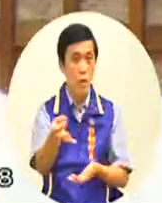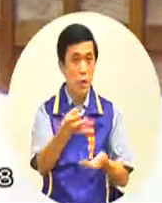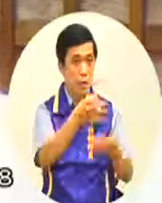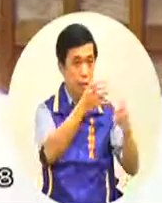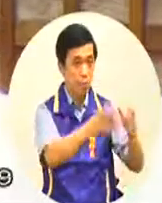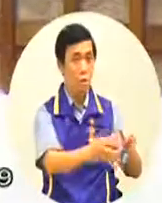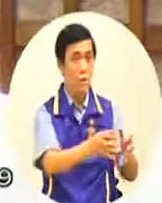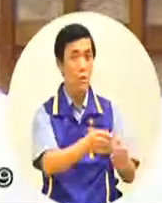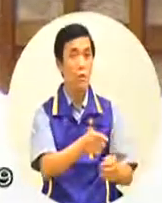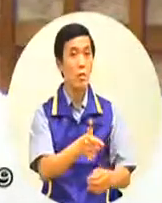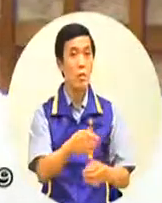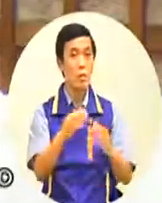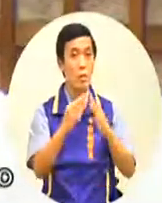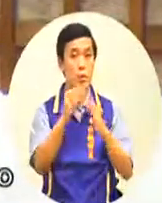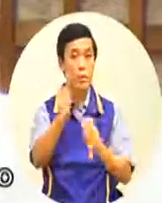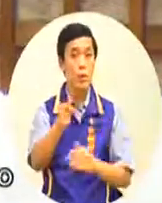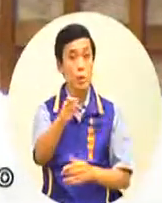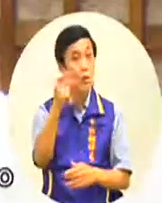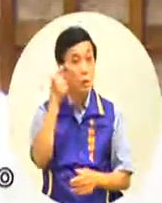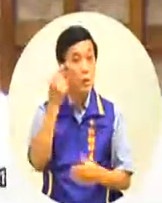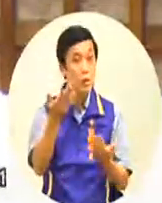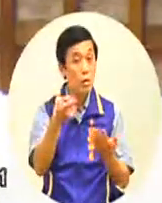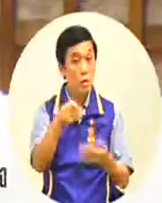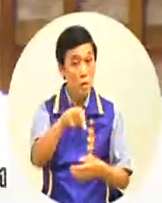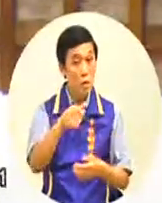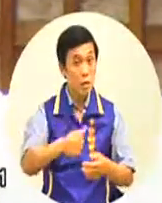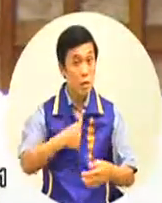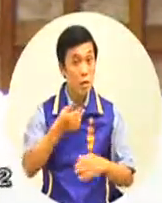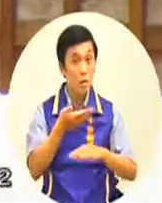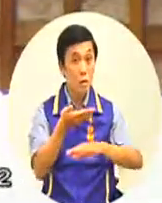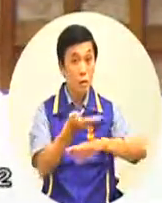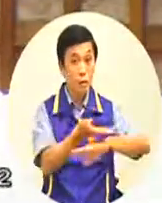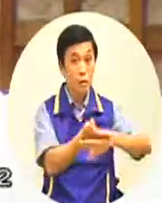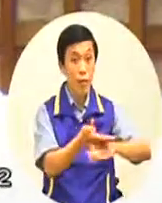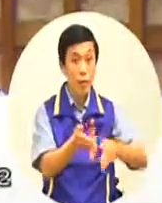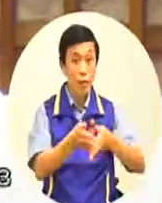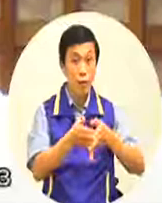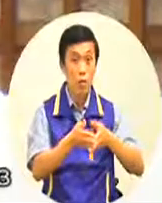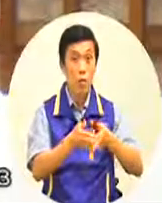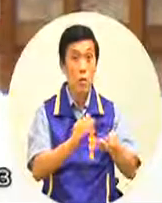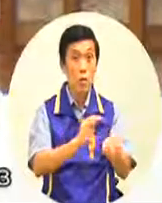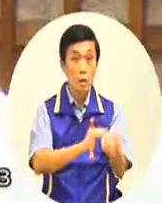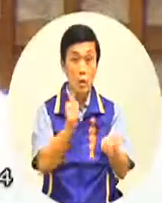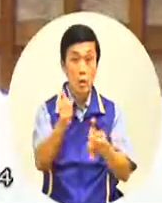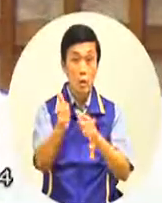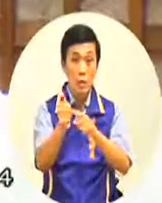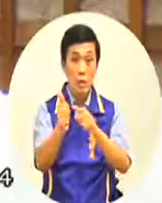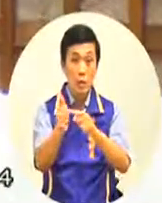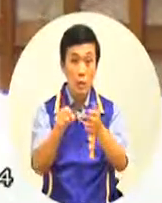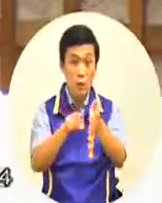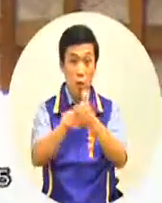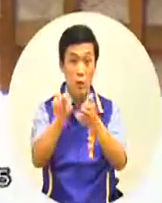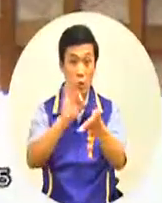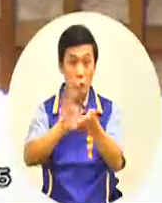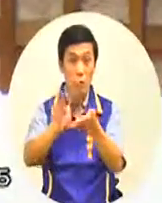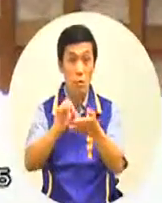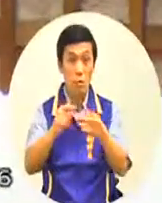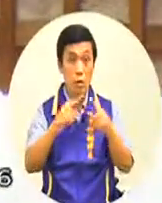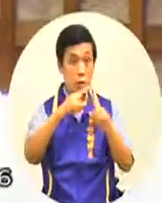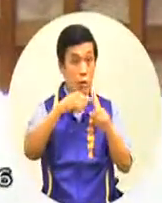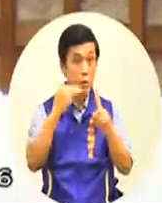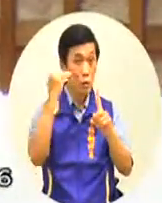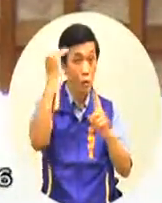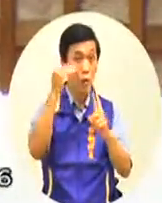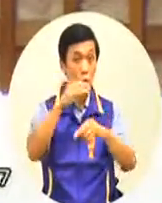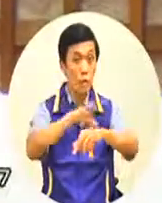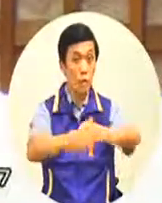局长，你请教你，你感觉有需要无啦？啊，医生专用的物件，爱高级救护人员才会